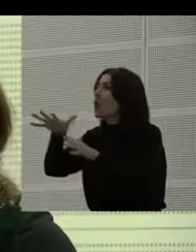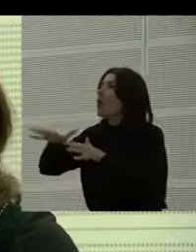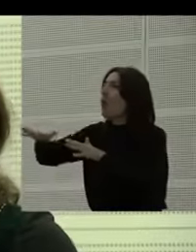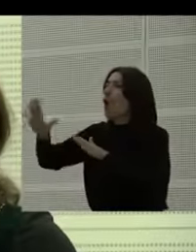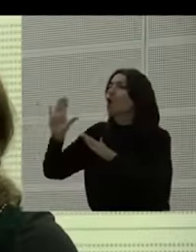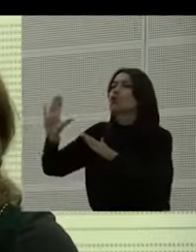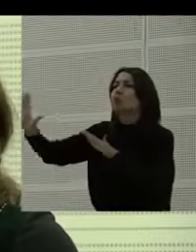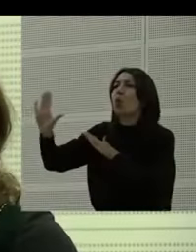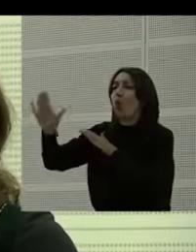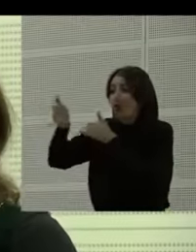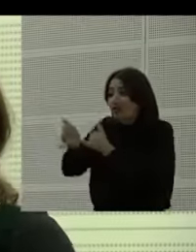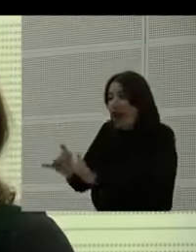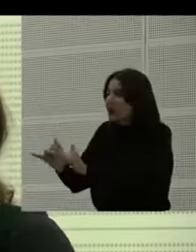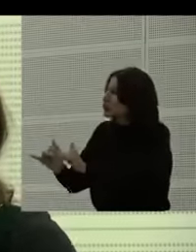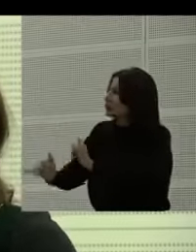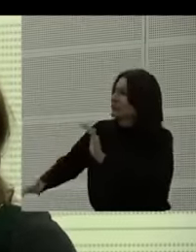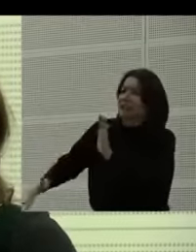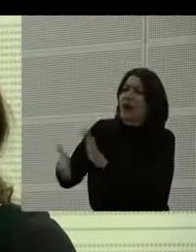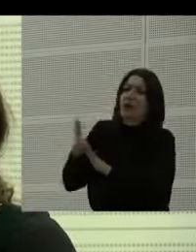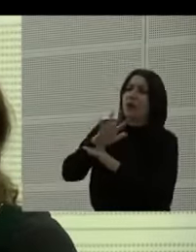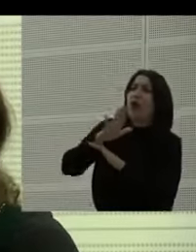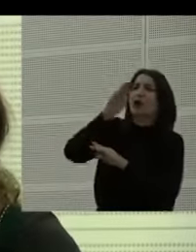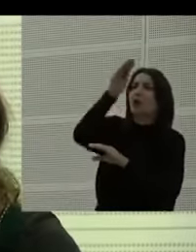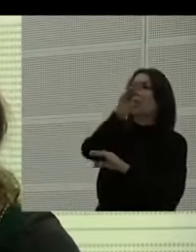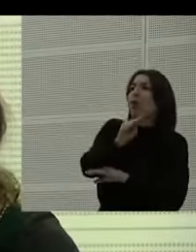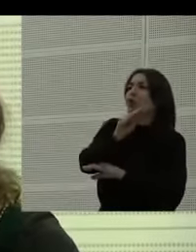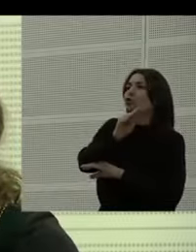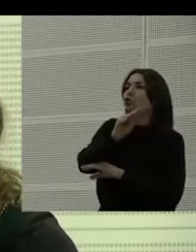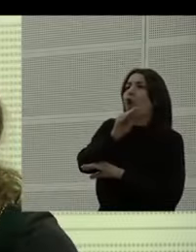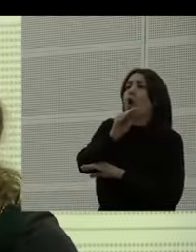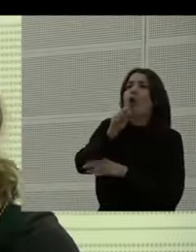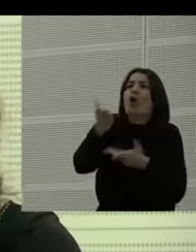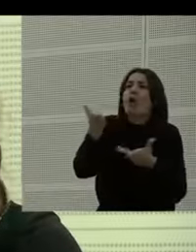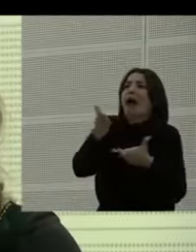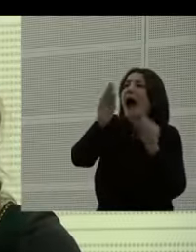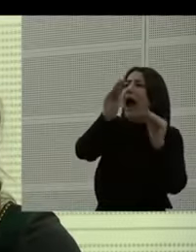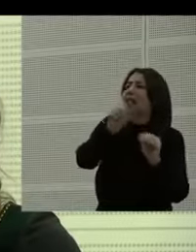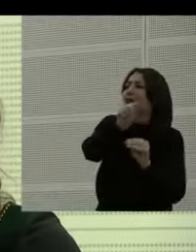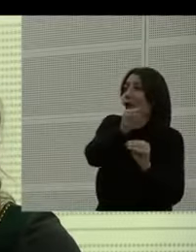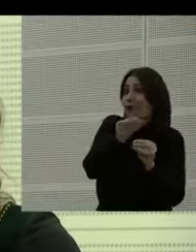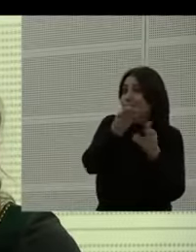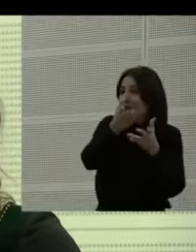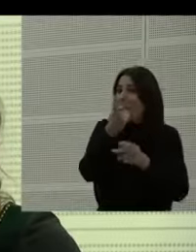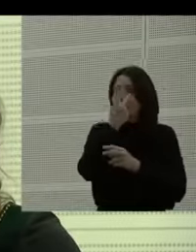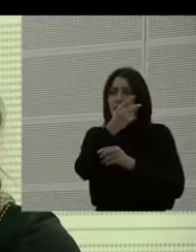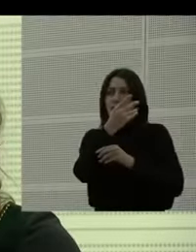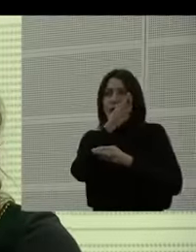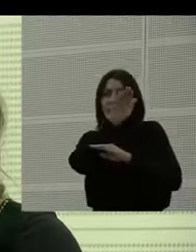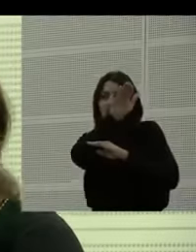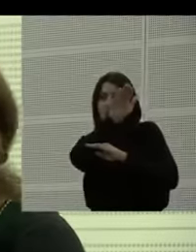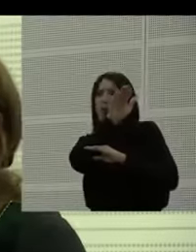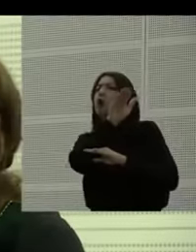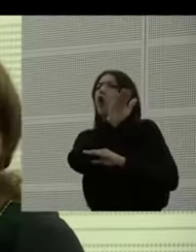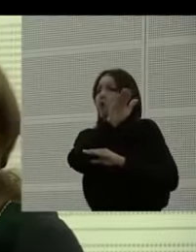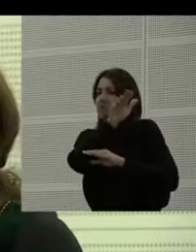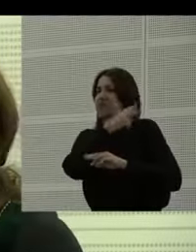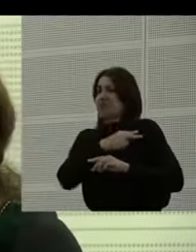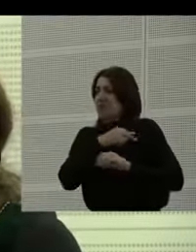per andare altrove, e l'altrove è un luogo che ti dia la speranza della sopravvivenza, e che è